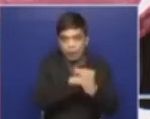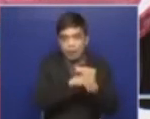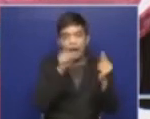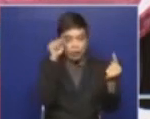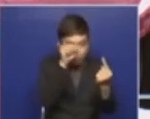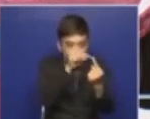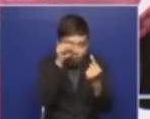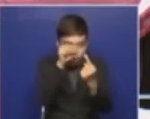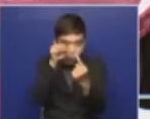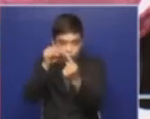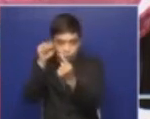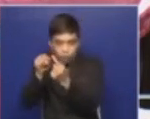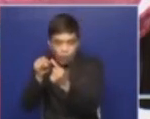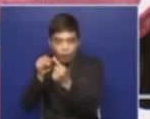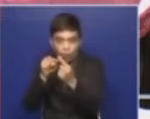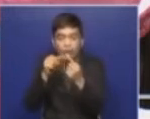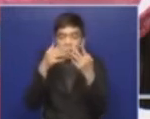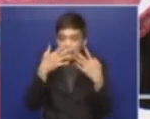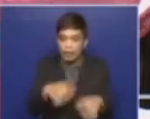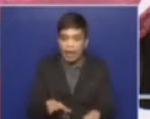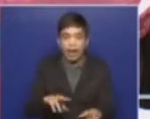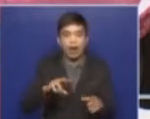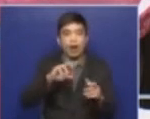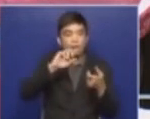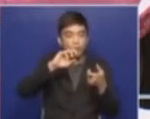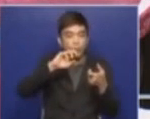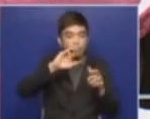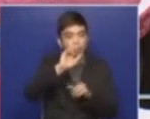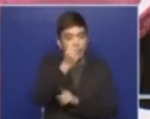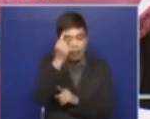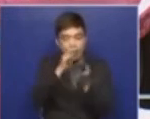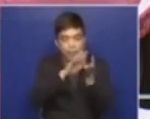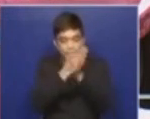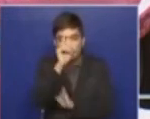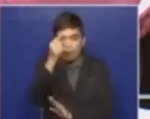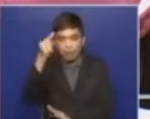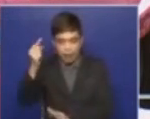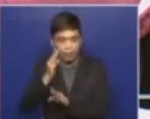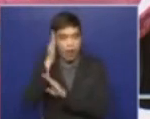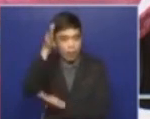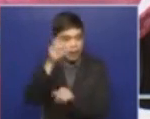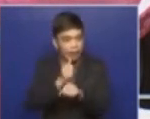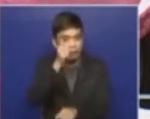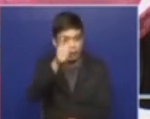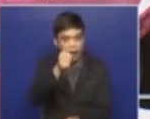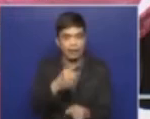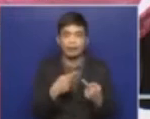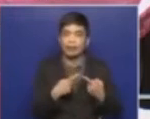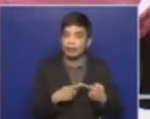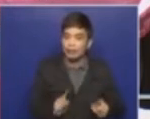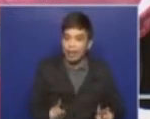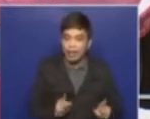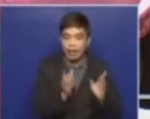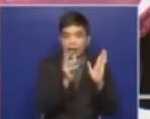มาะสมและสามารถที่จะรองรับความเปลี่ยนแปลงในอนาคตได้แต่สำหรับรัฐธรรมนูญปี2560ฉบับ